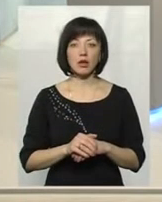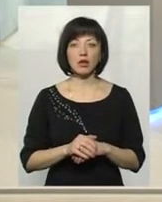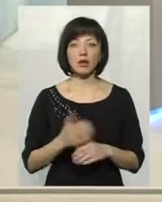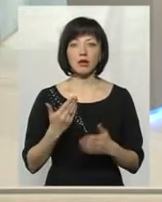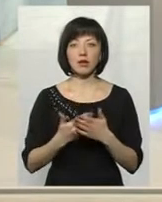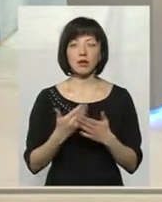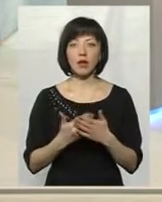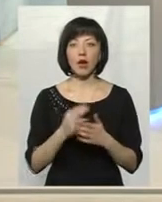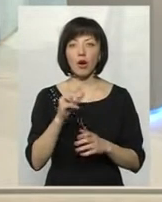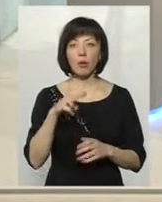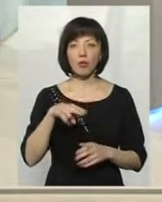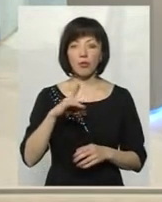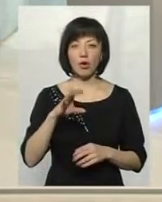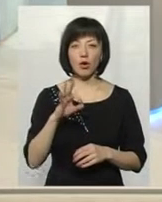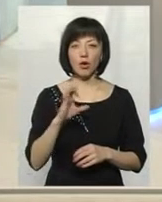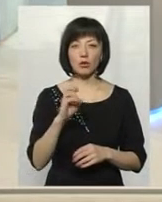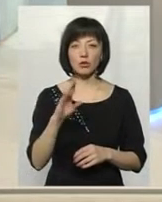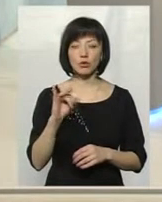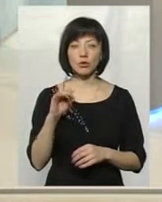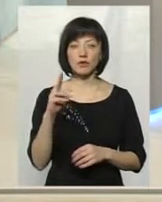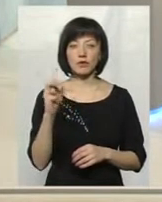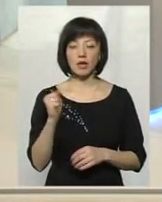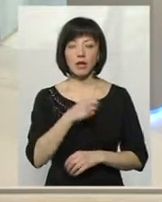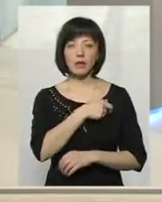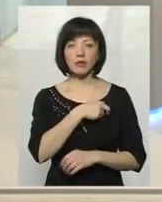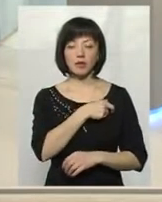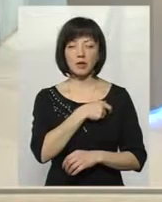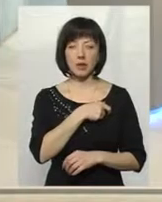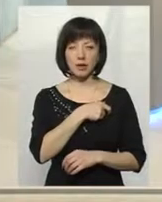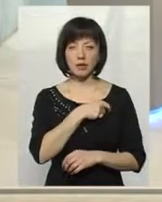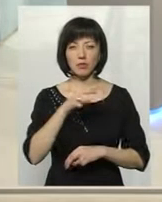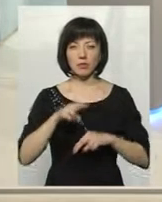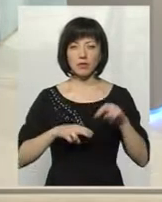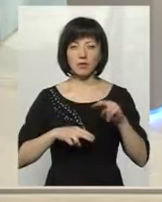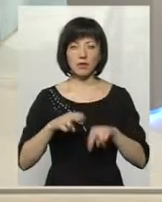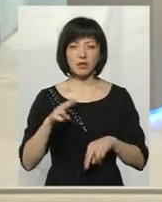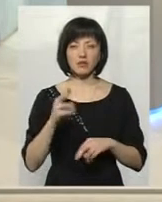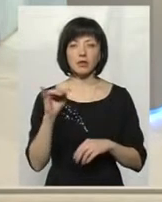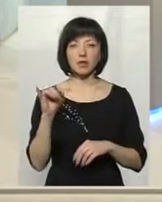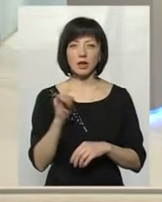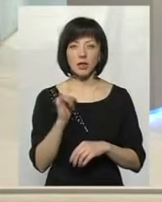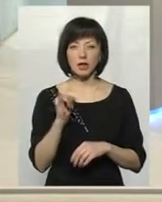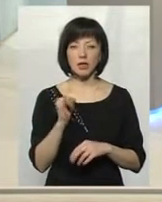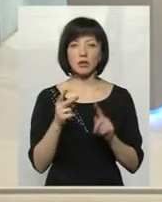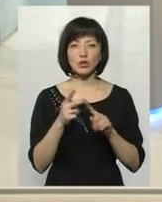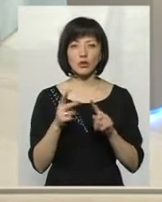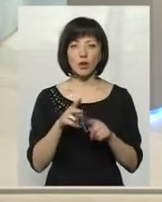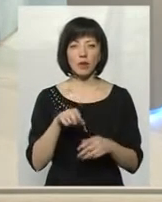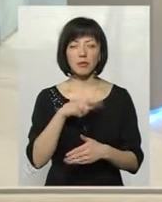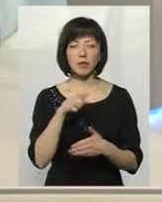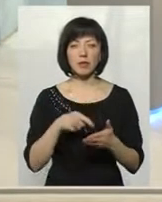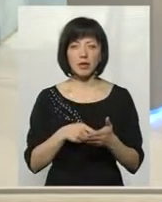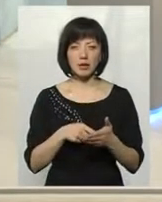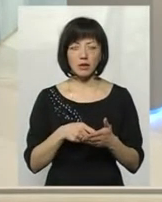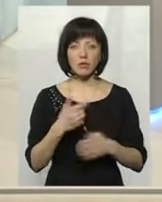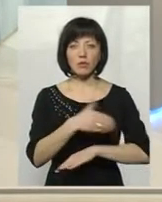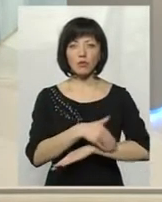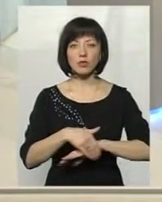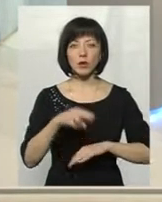зокрема, на Проспільській, ви знаєте, славно влізли депутата Мельника, будівництво. І друге питання. Попри самі